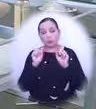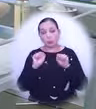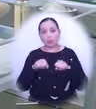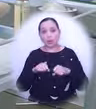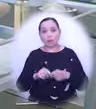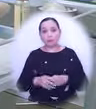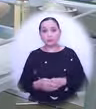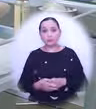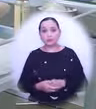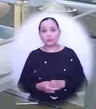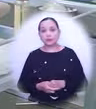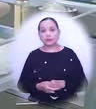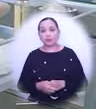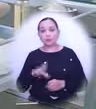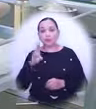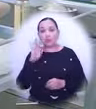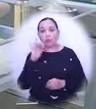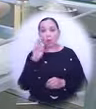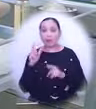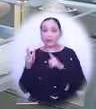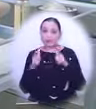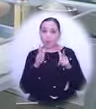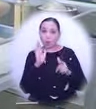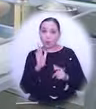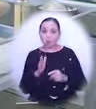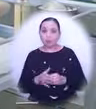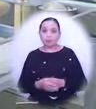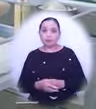kuzatsa bo'ladi. Niqobimiz tayyor bo'ldi.